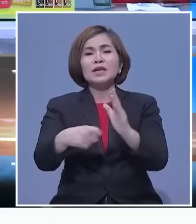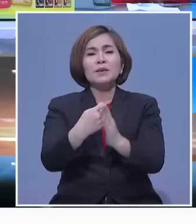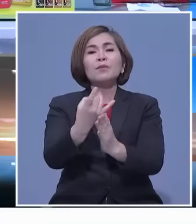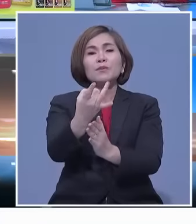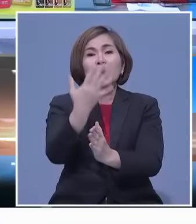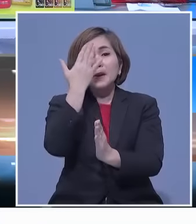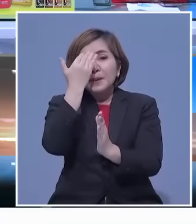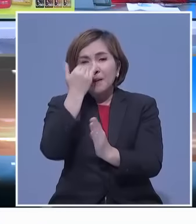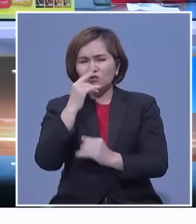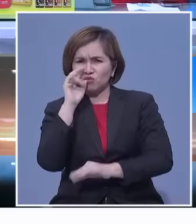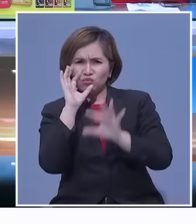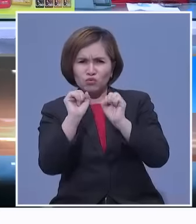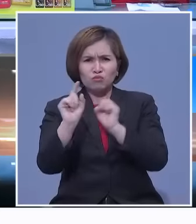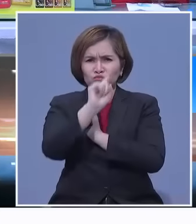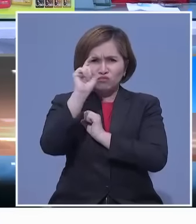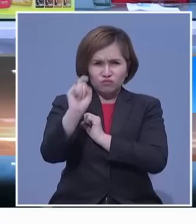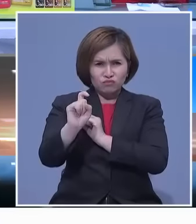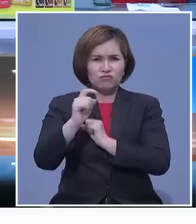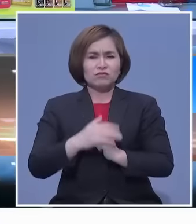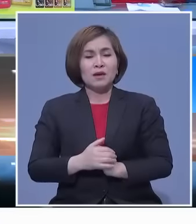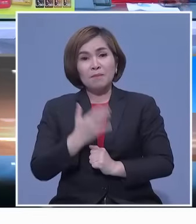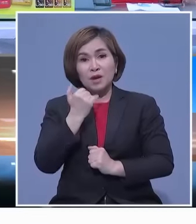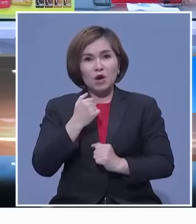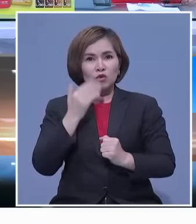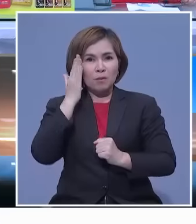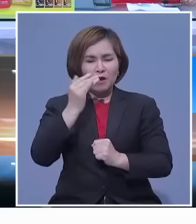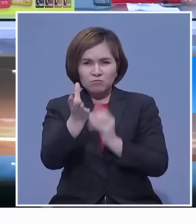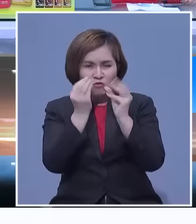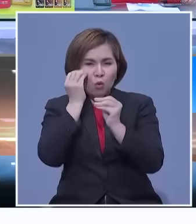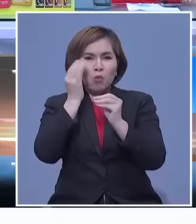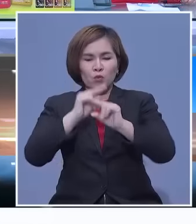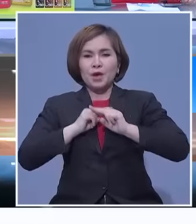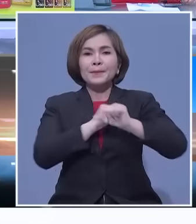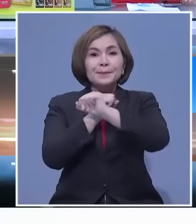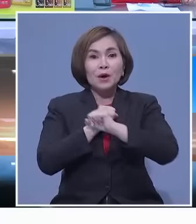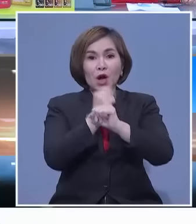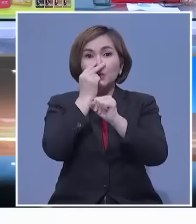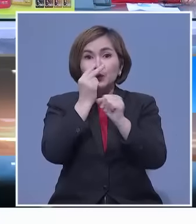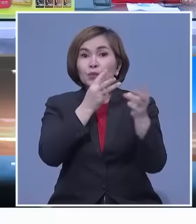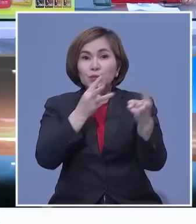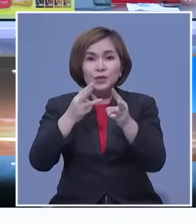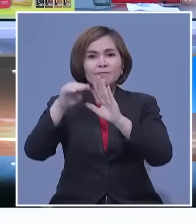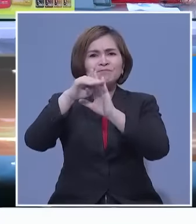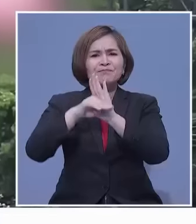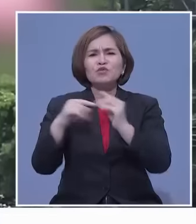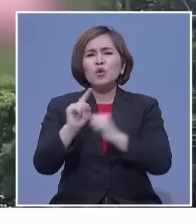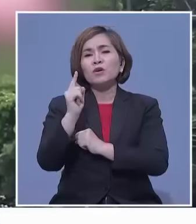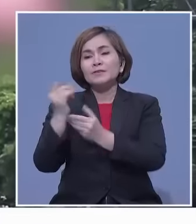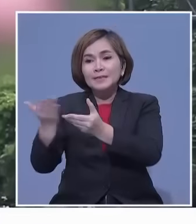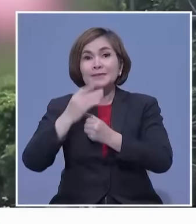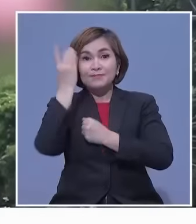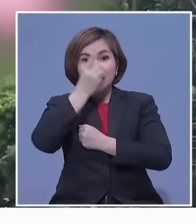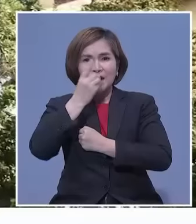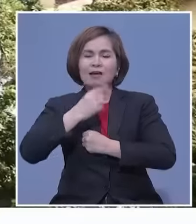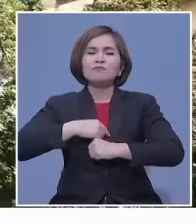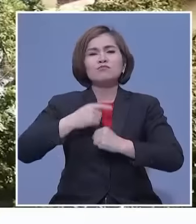ให้เราต้องตั้งข้อสังเกตบ้างจุดไหนที่ทำให้เราเนี่ยเท่าทานธุรกิจเหล่านี้นะคะมาดูรูปแบบของธุรกิจก่อนพบว่ามีการนำดาราหลายคนมา